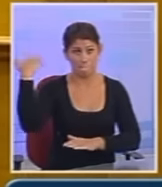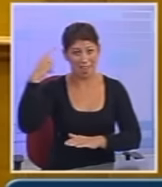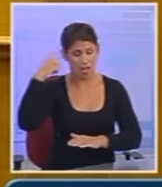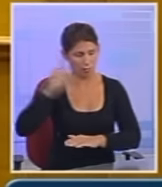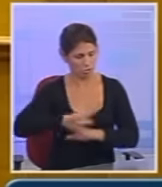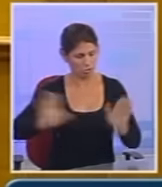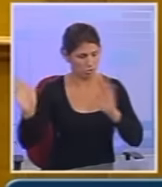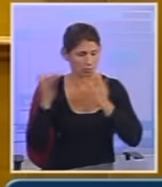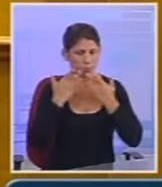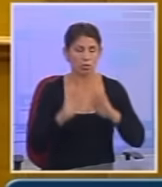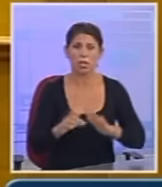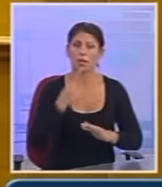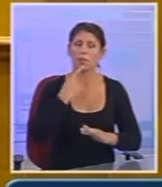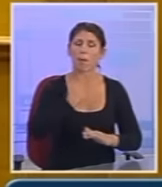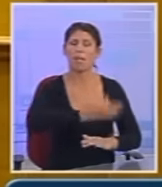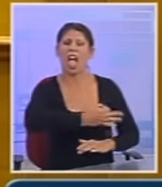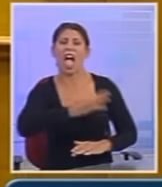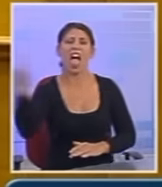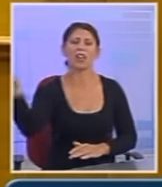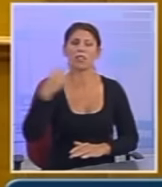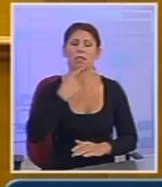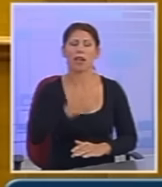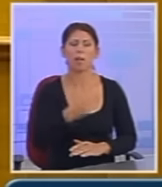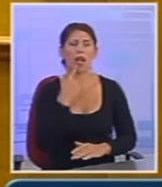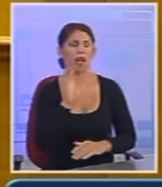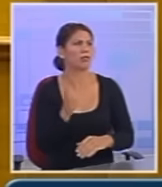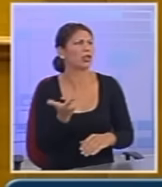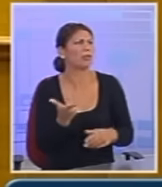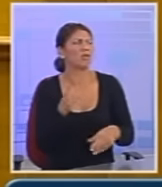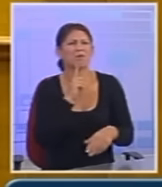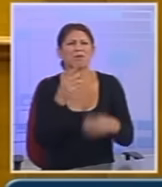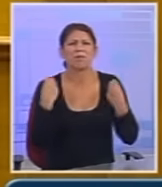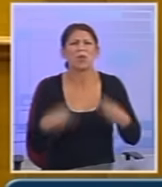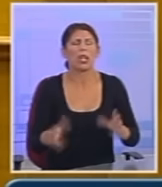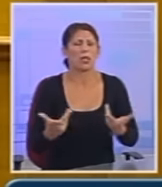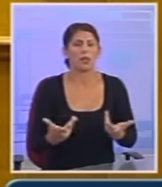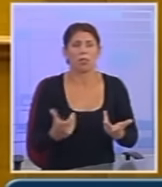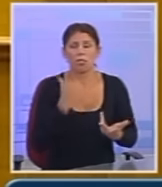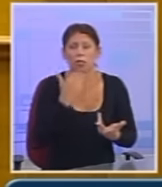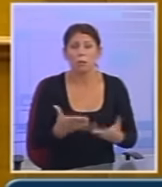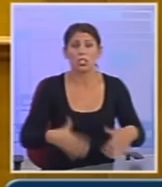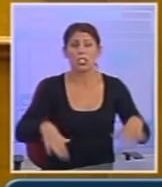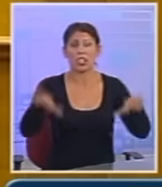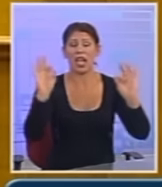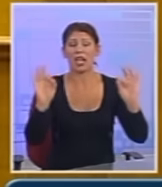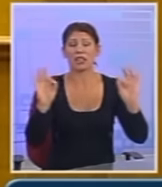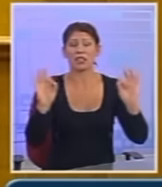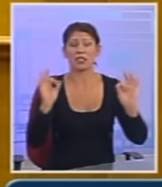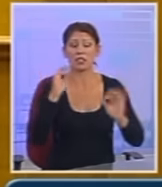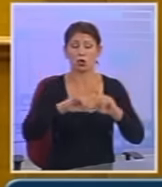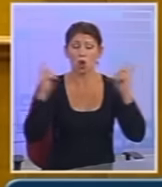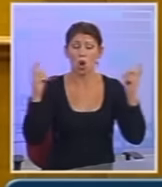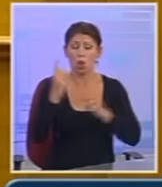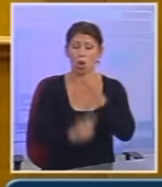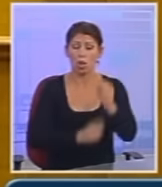μπορεί η αριστεία να θεωρείται ρετσινιά. Καταλάβετε το. Δεν μπορεί να ξεκινάει η σχολική χρονιά με δεκάδες σχολεία κλειστά. Δεν